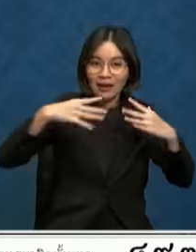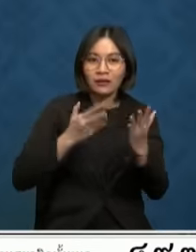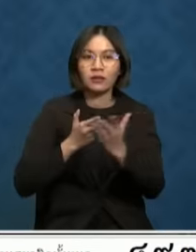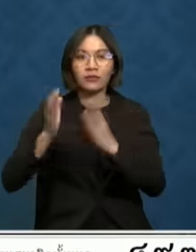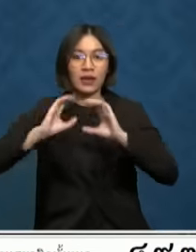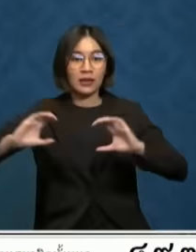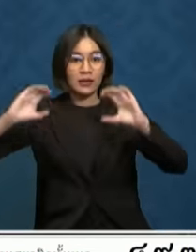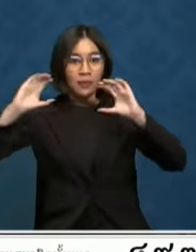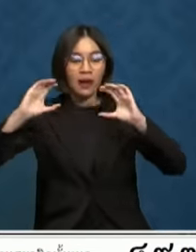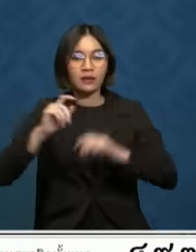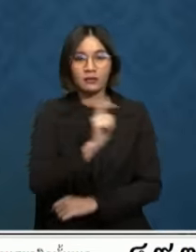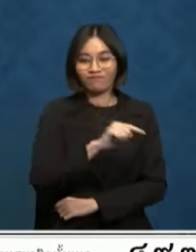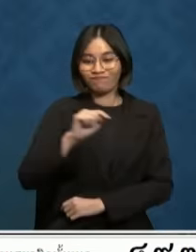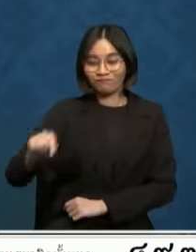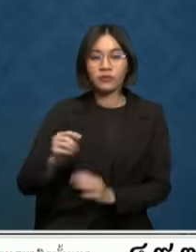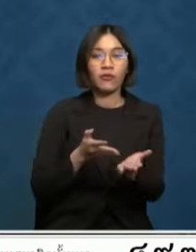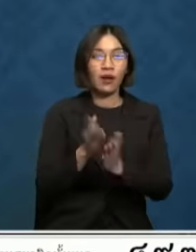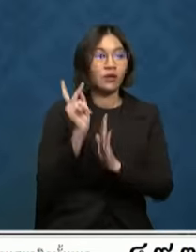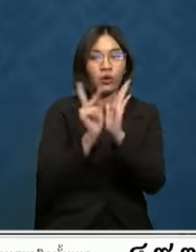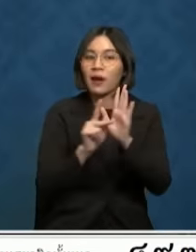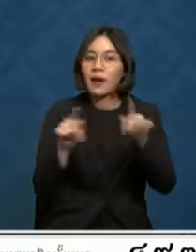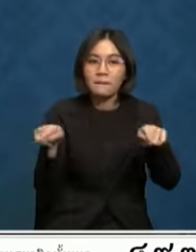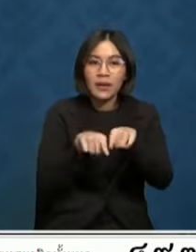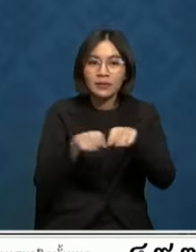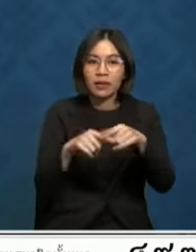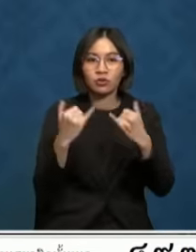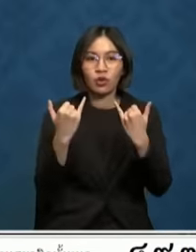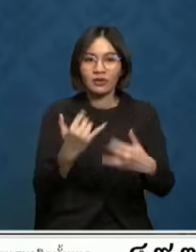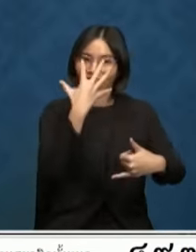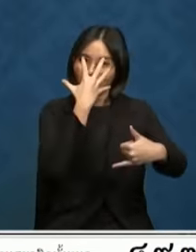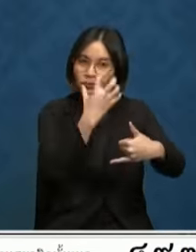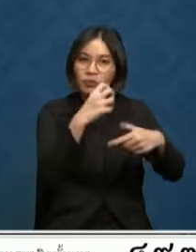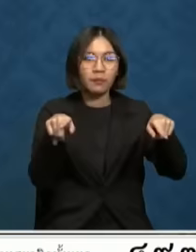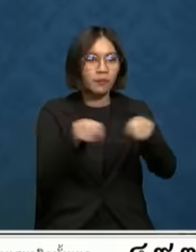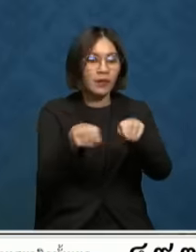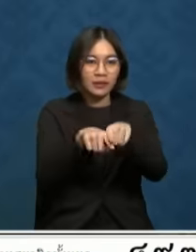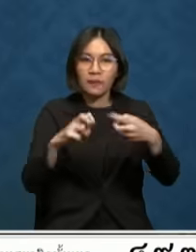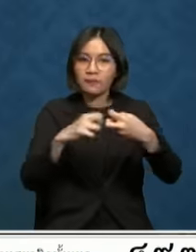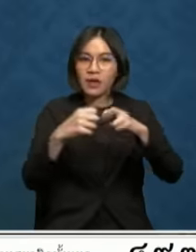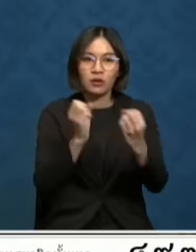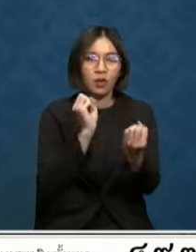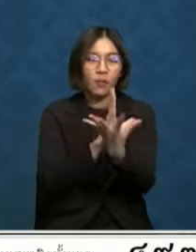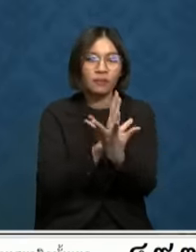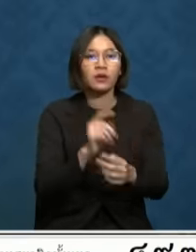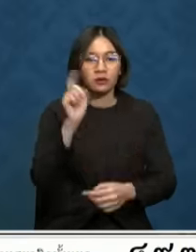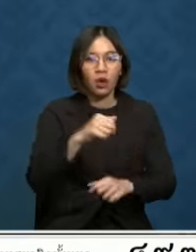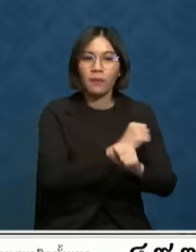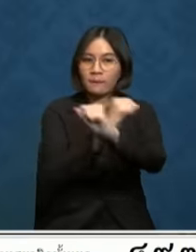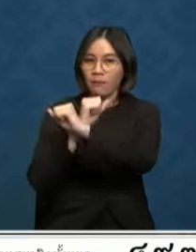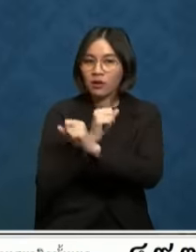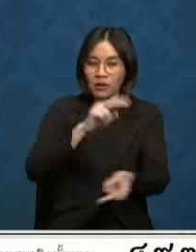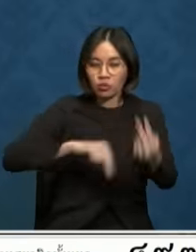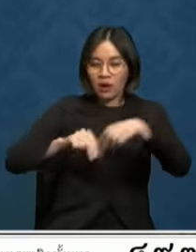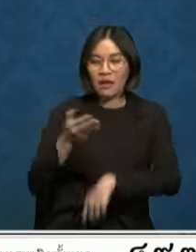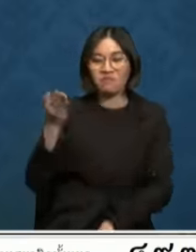รัฐบาลเราเป็นฝ่ายนิติบัญญัติด้วยกันเราเป็นผู้เสียหายร่วมกันจะต้องปกปักรักษาท่าน